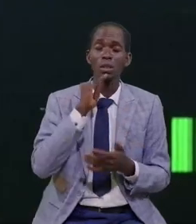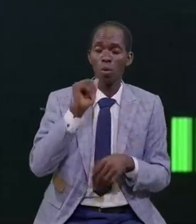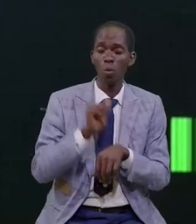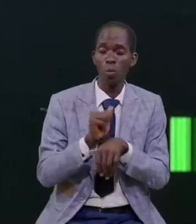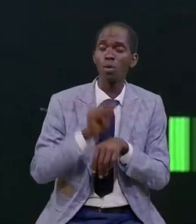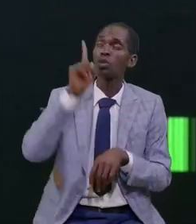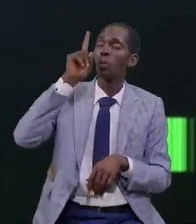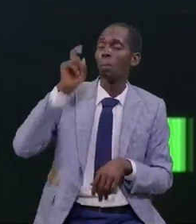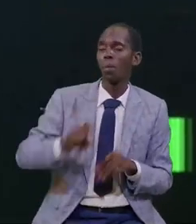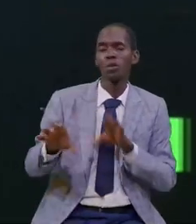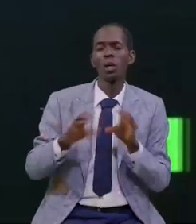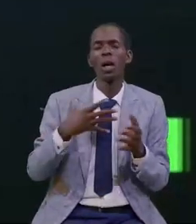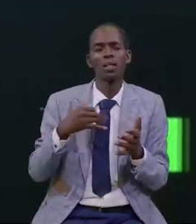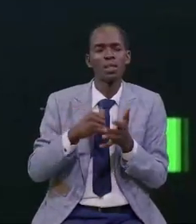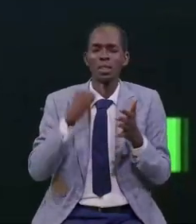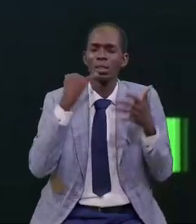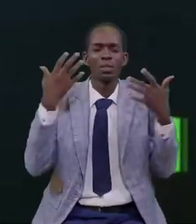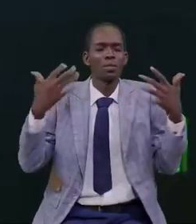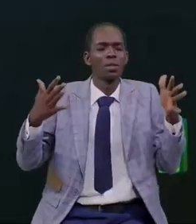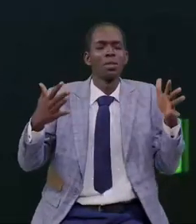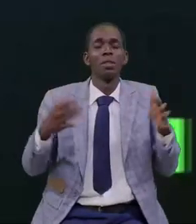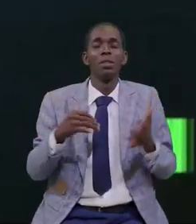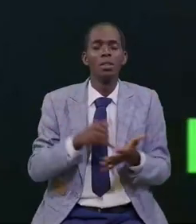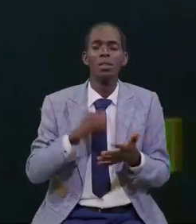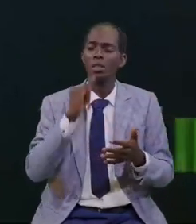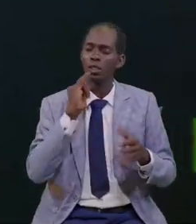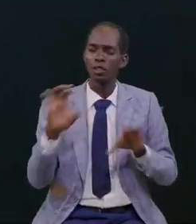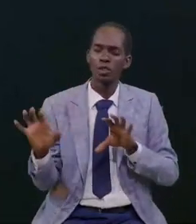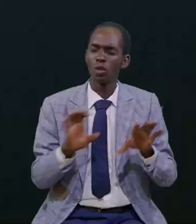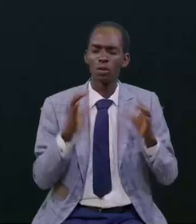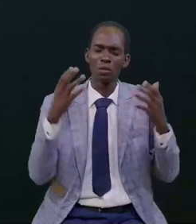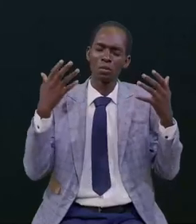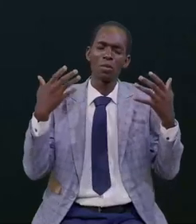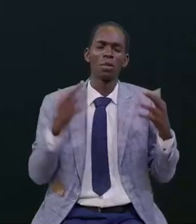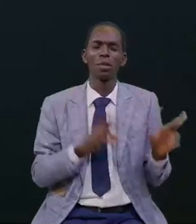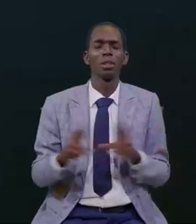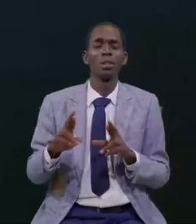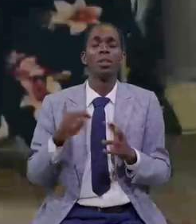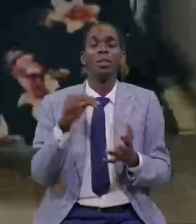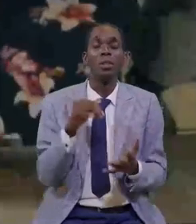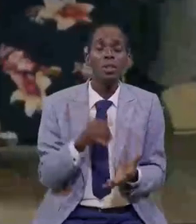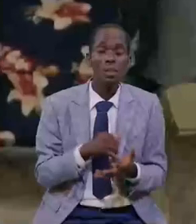et c'est faire c'est faire c'est